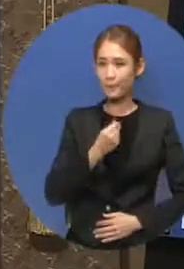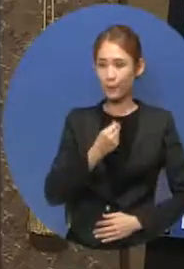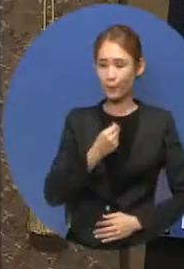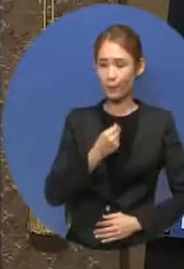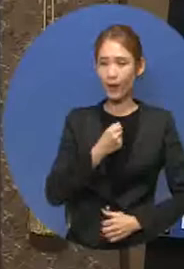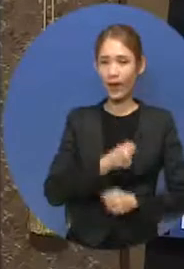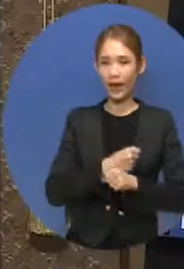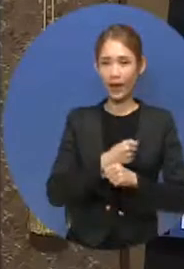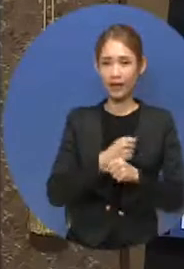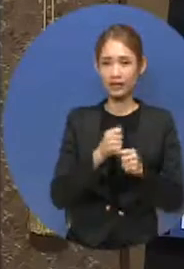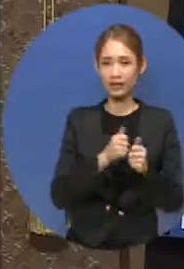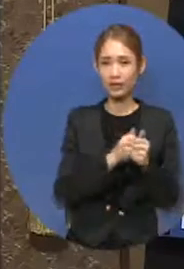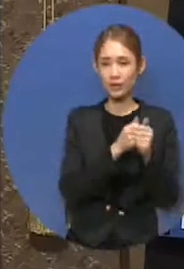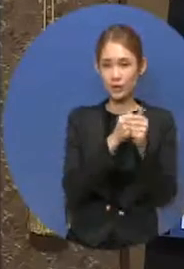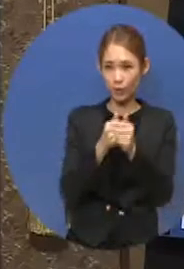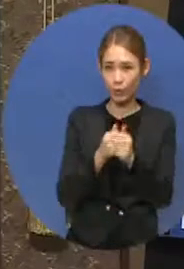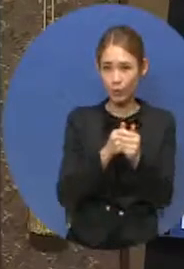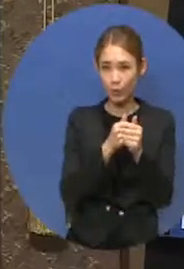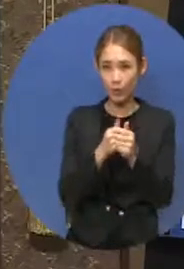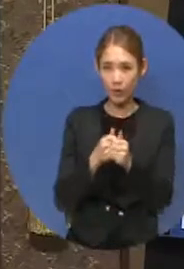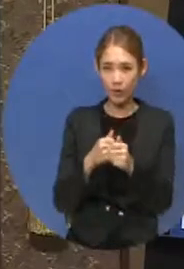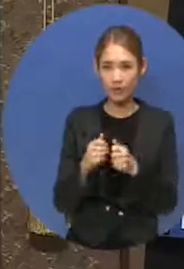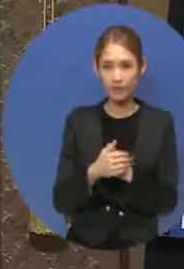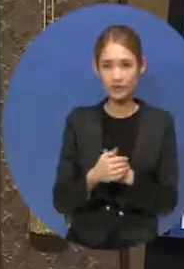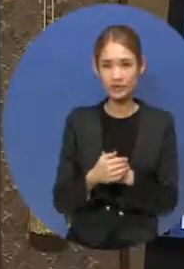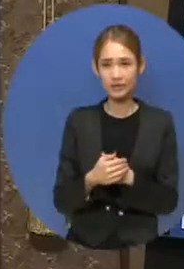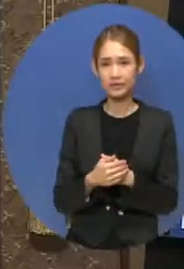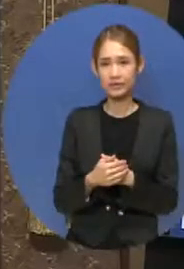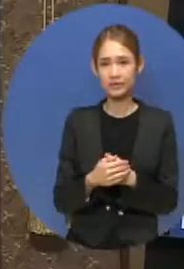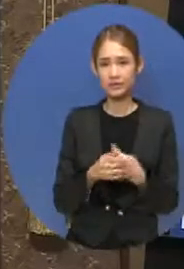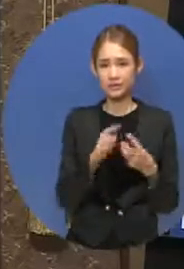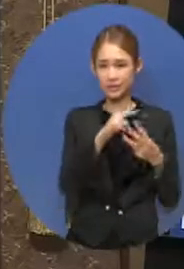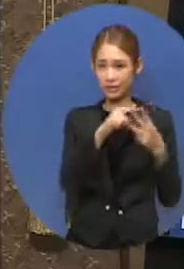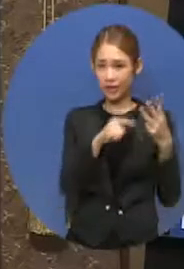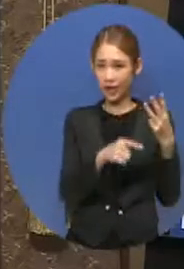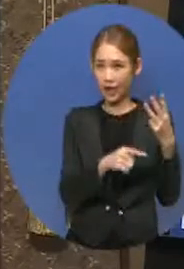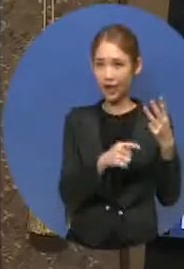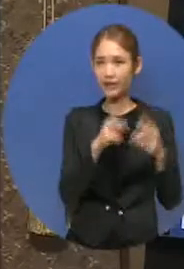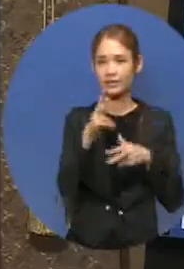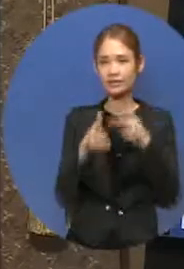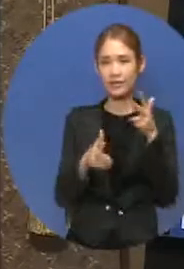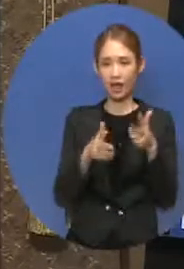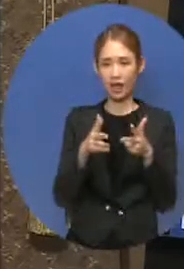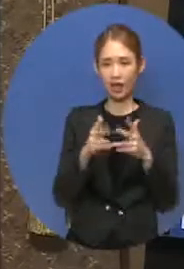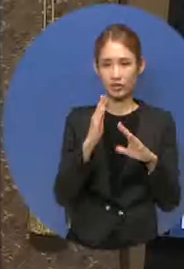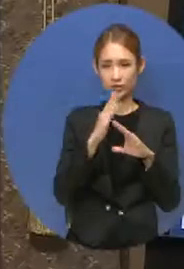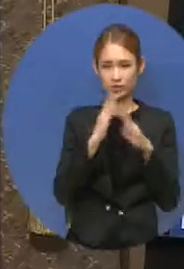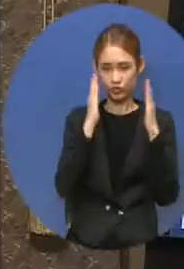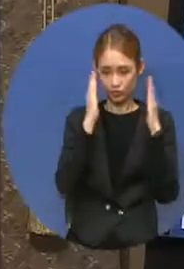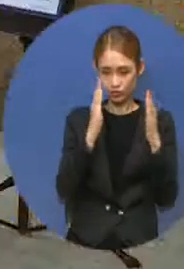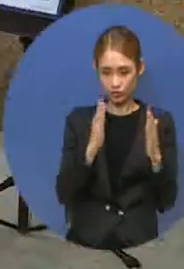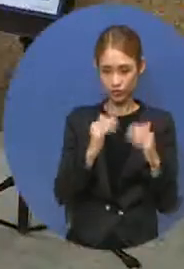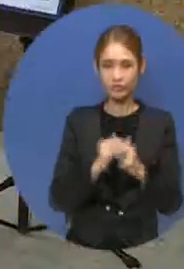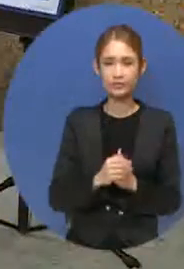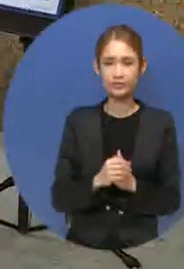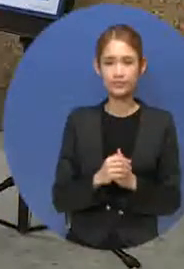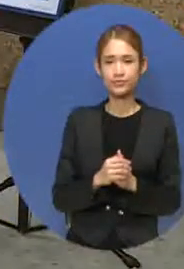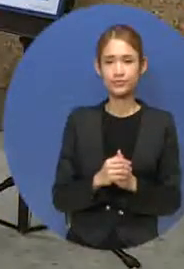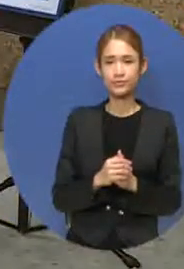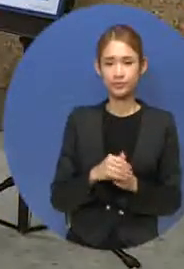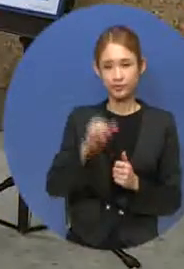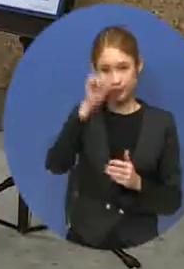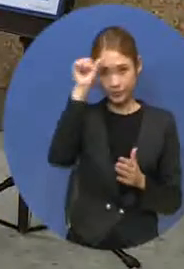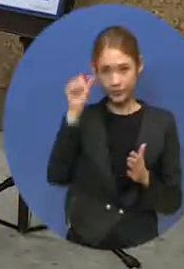해서 동행이라고 저희가 잡고 있는데요. 이 세 가지 사업을 저희가 중점 사업으로 하고 있습니다. 그러니까